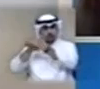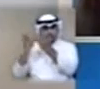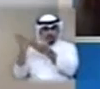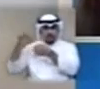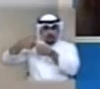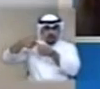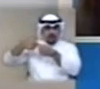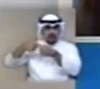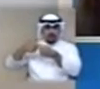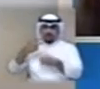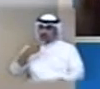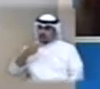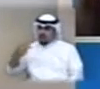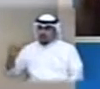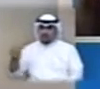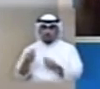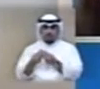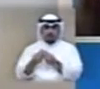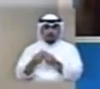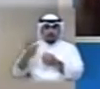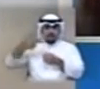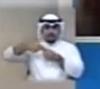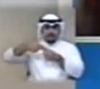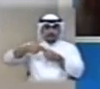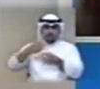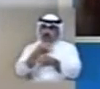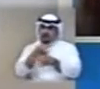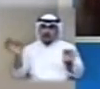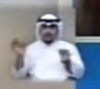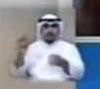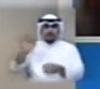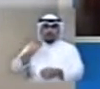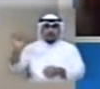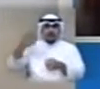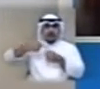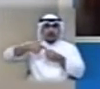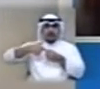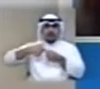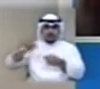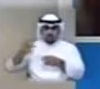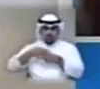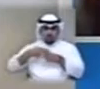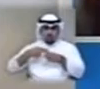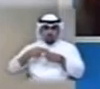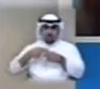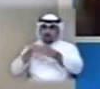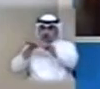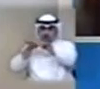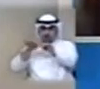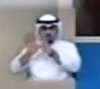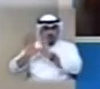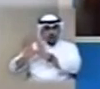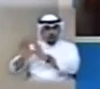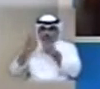شهر كامل لكل المنتجات البترولية في السوق المحلية. كذلك هناك مخزون